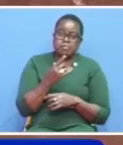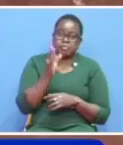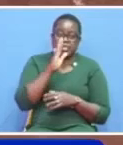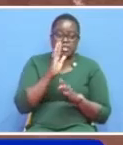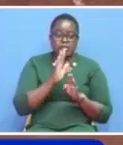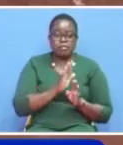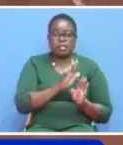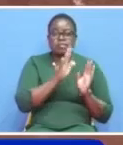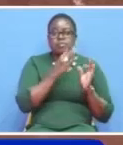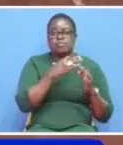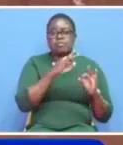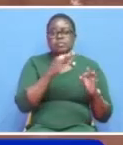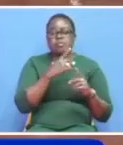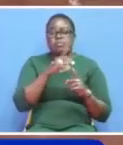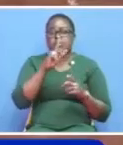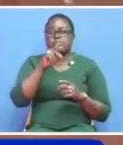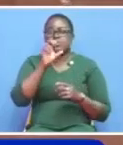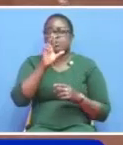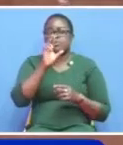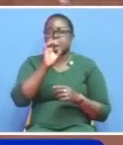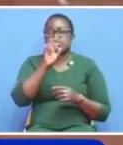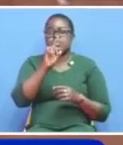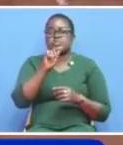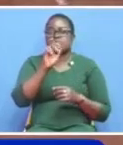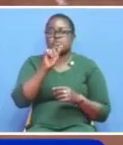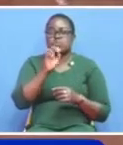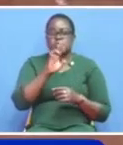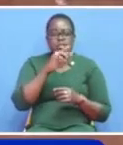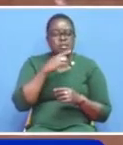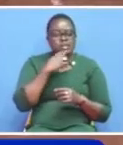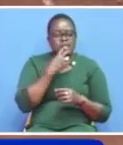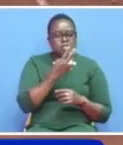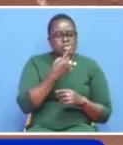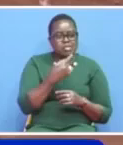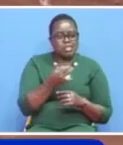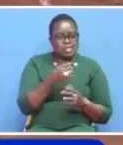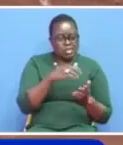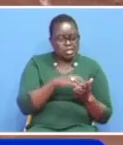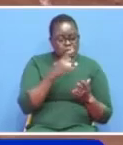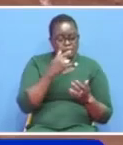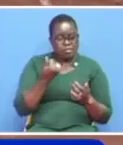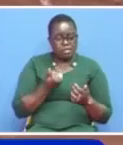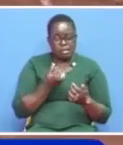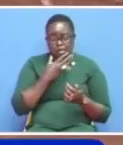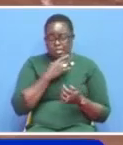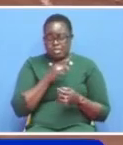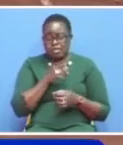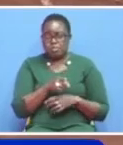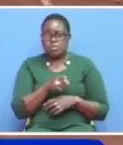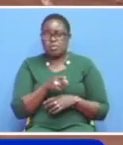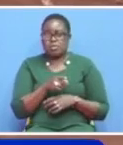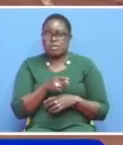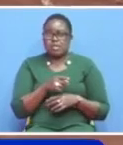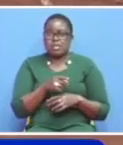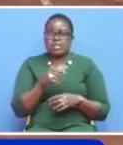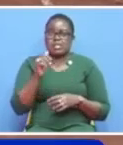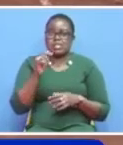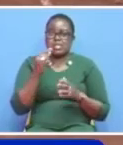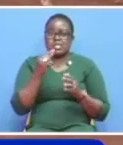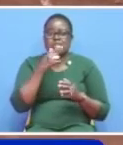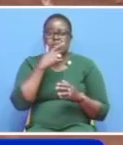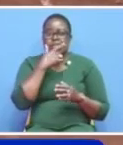alimwachilia ni prosecute. Alisema aliona kesi ya huyo msichana na kijana ni age mates.